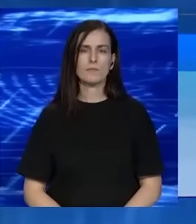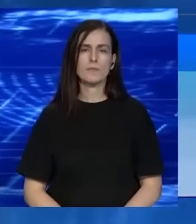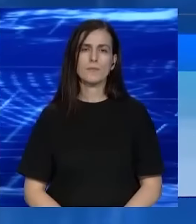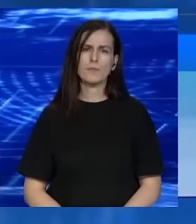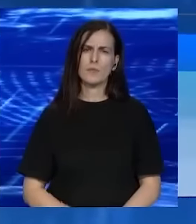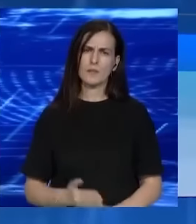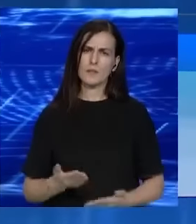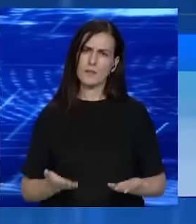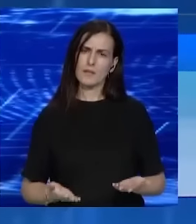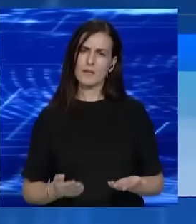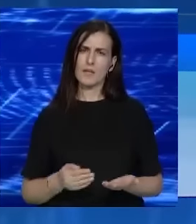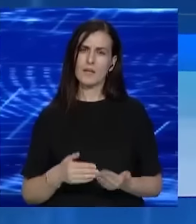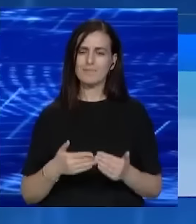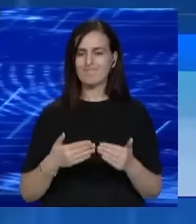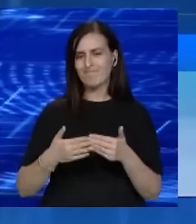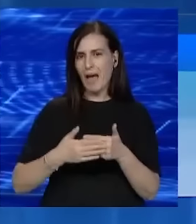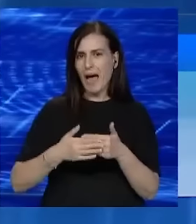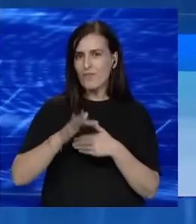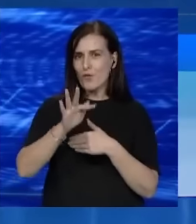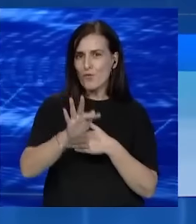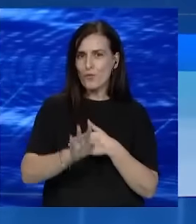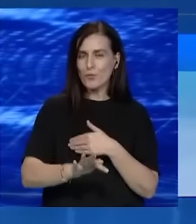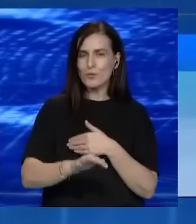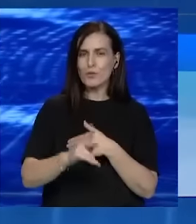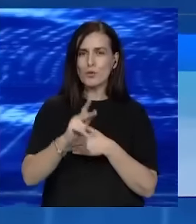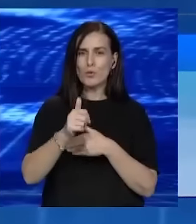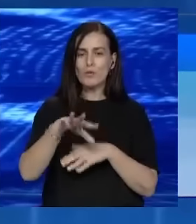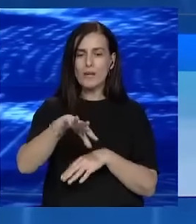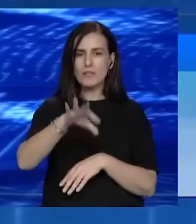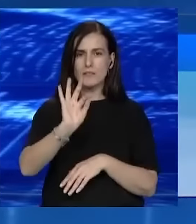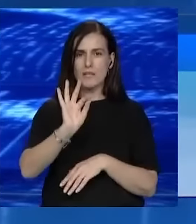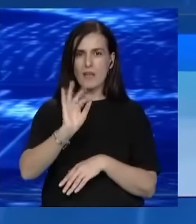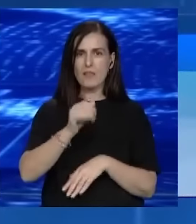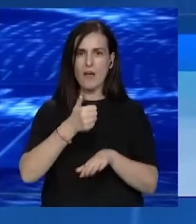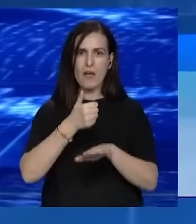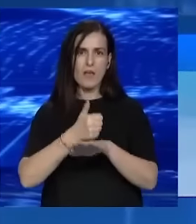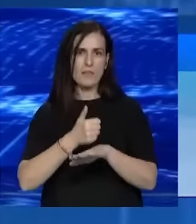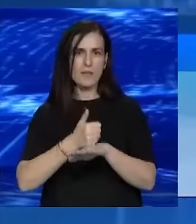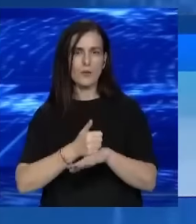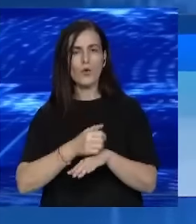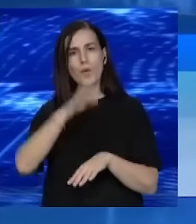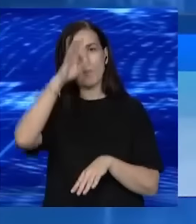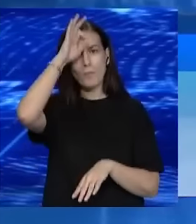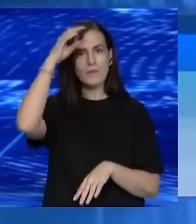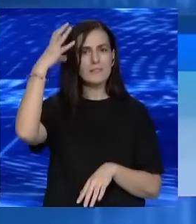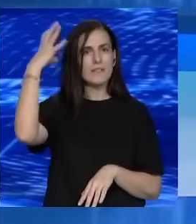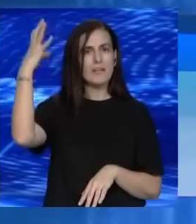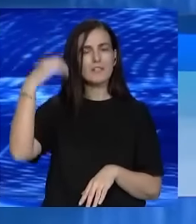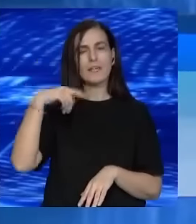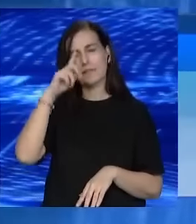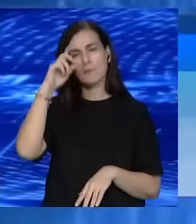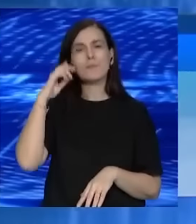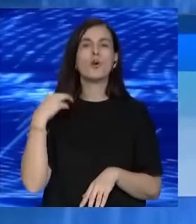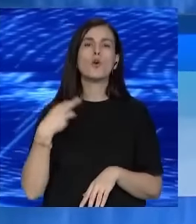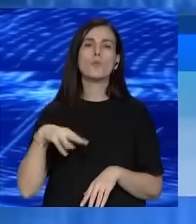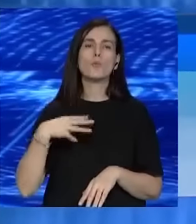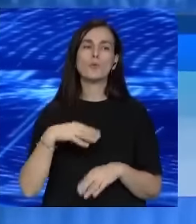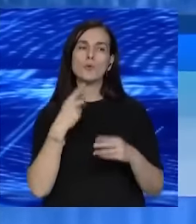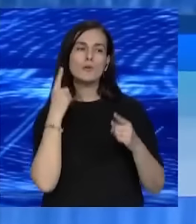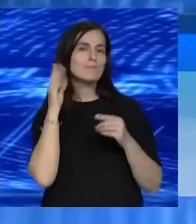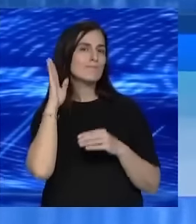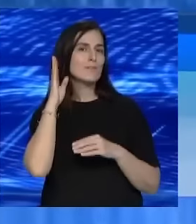Po shkon drejt fundit gara për zgjedhjen e drejtorit të përgjithshëm të policisë së shtetit pas dëgjesave të sëmërkurës. Komisioni